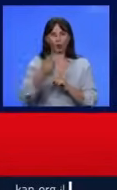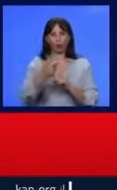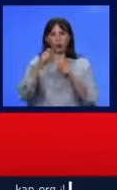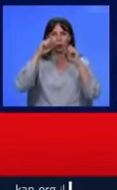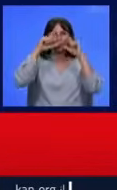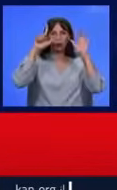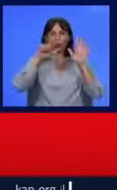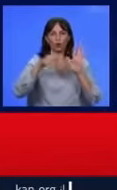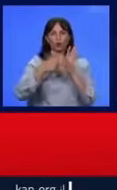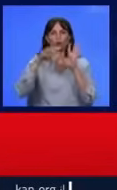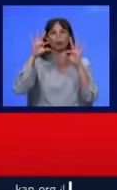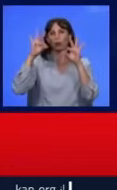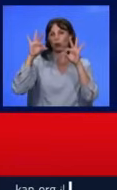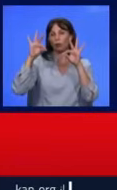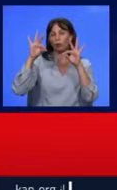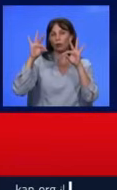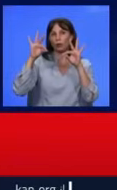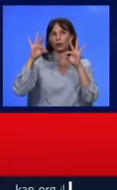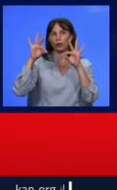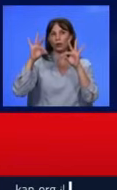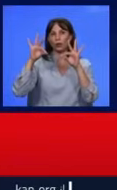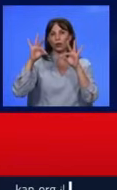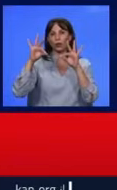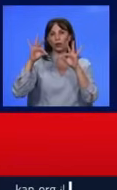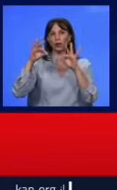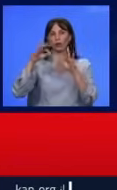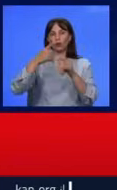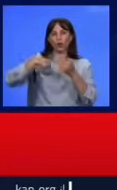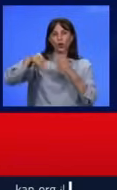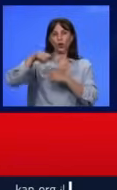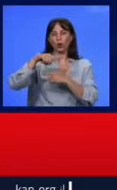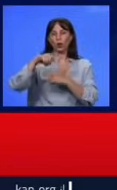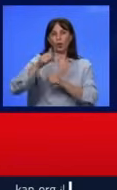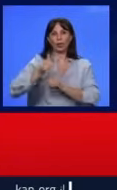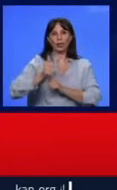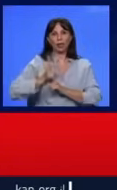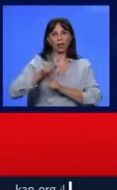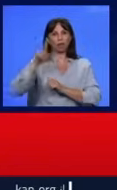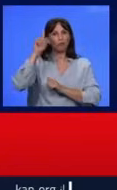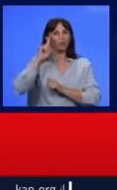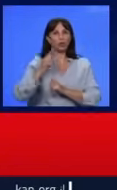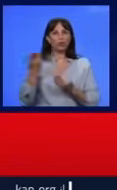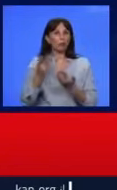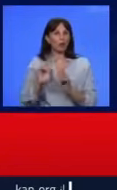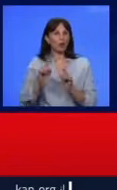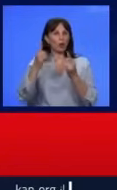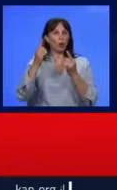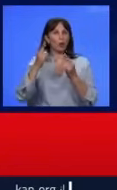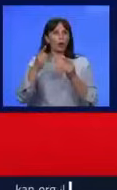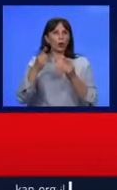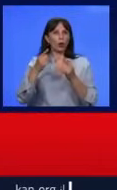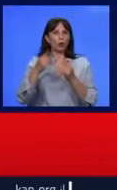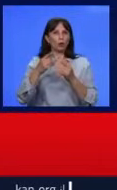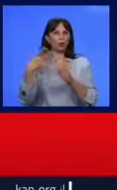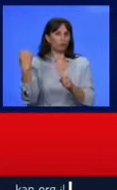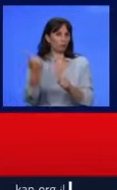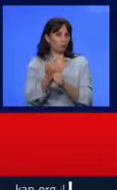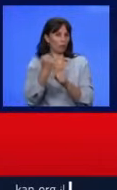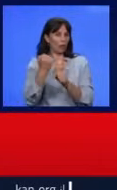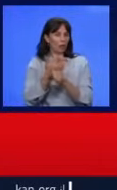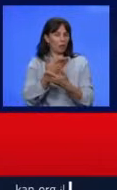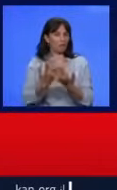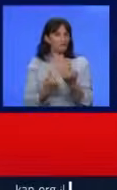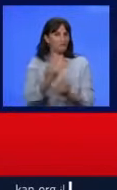שלדעתי 98 או 100 אחוז, כולל בחירי צהל, לא יודעים מה קורה. הוא פתח בסט פעולות